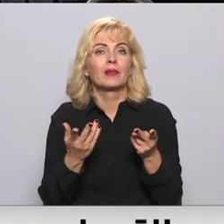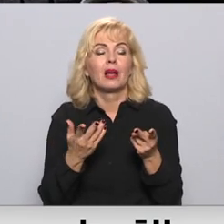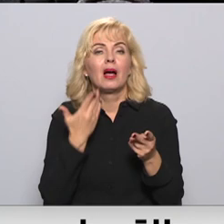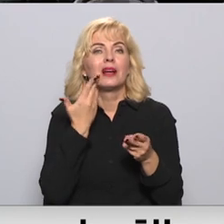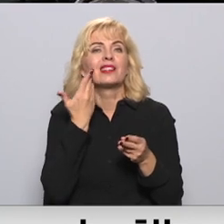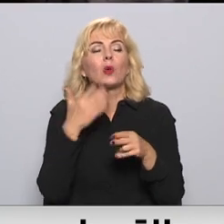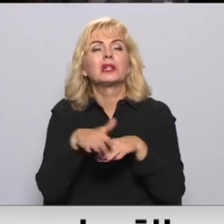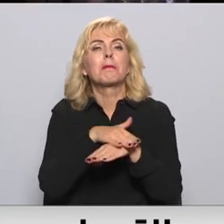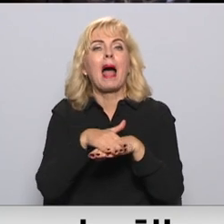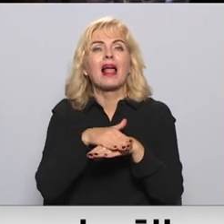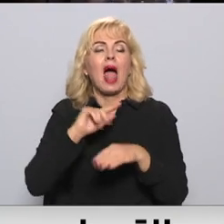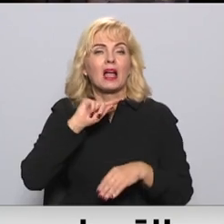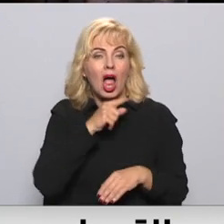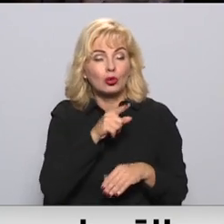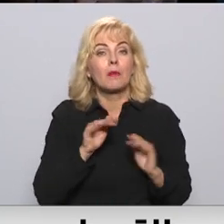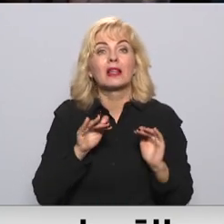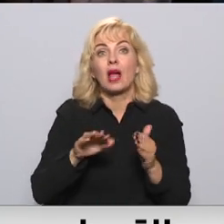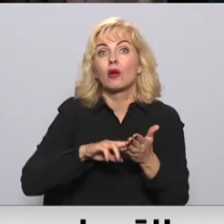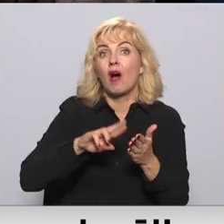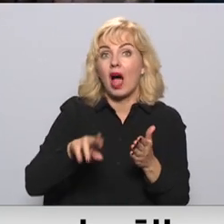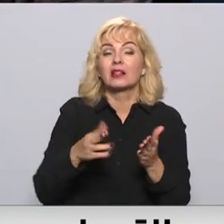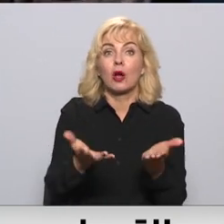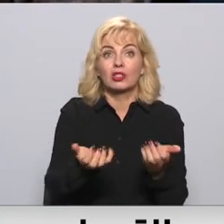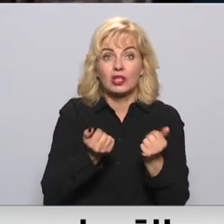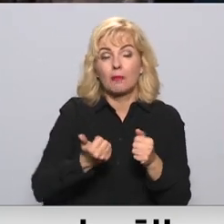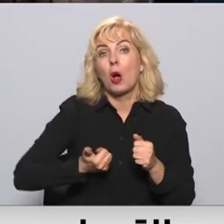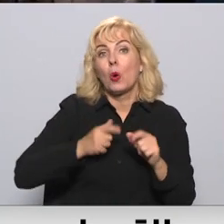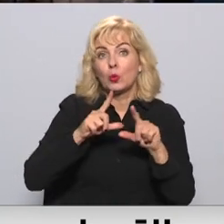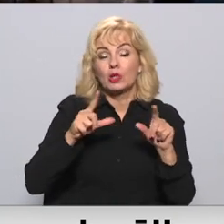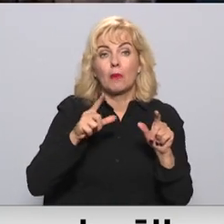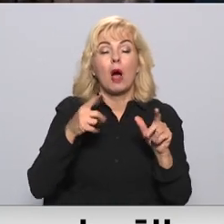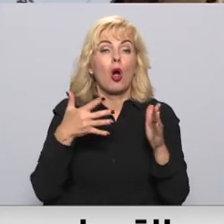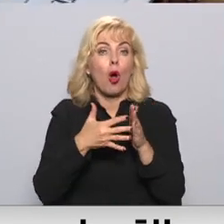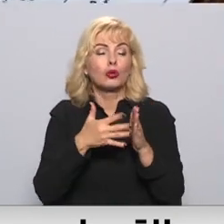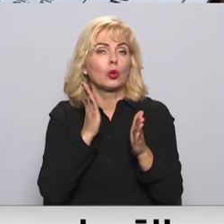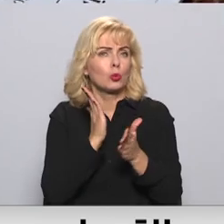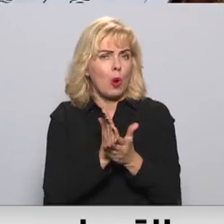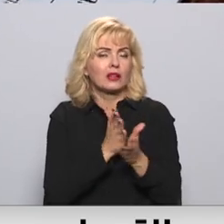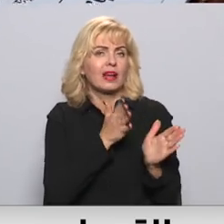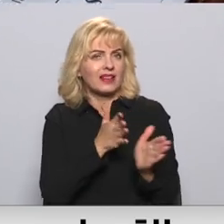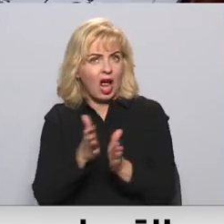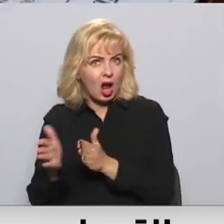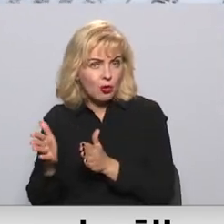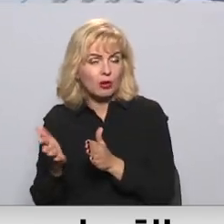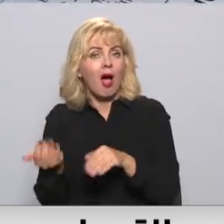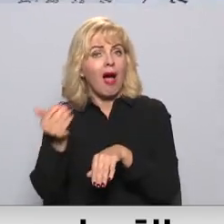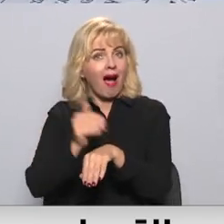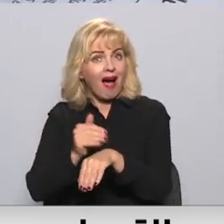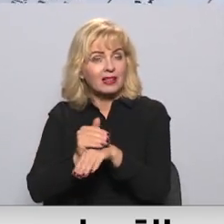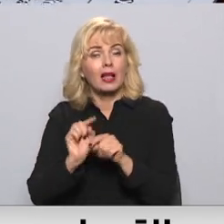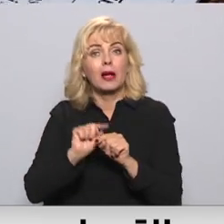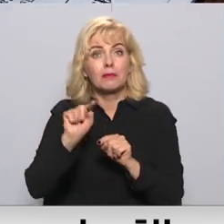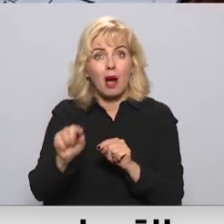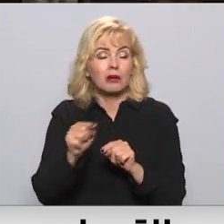pelēkā ekonomika. Lai arī darbības atļauju saņēmušo uzņēmumu kontrole notiek regulāri, kampaņas gaitā atklāto pārkāpumu skaits